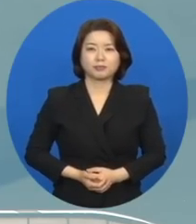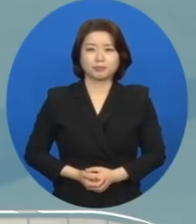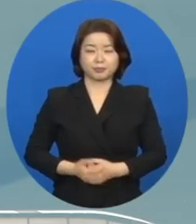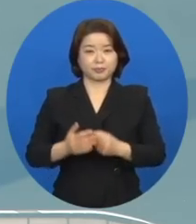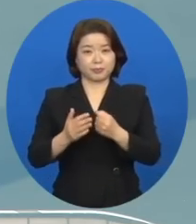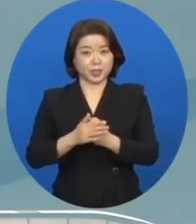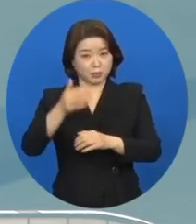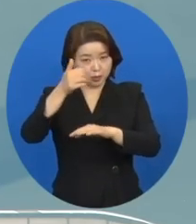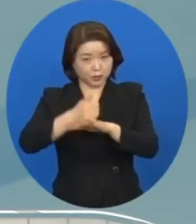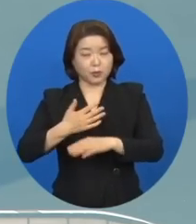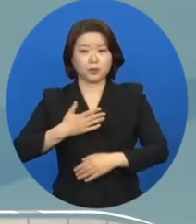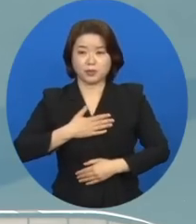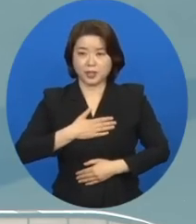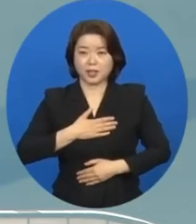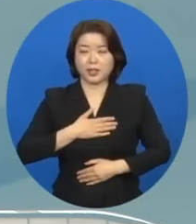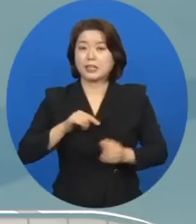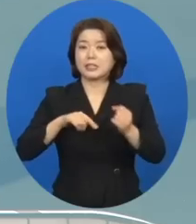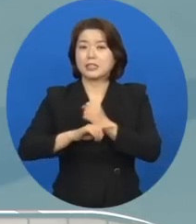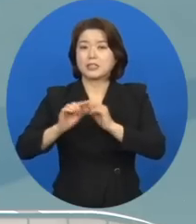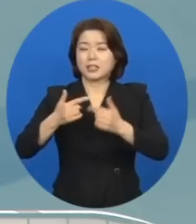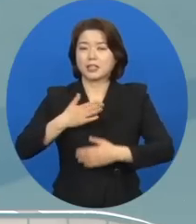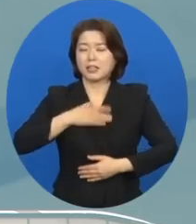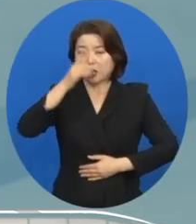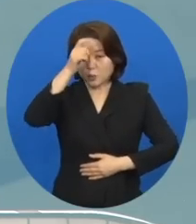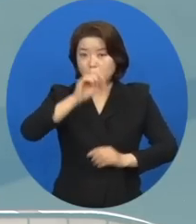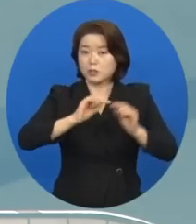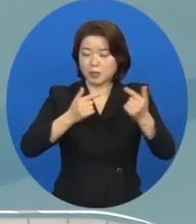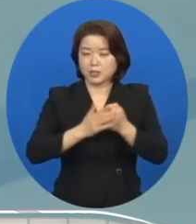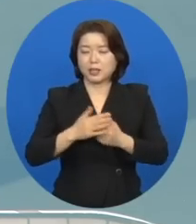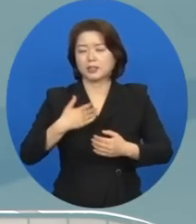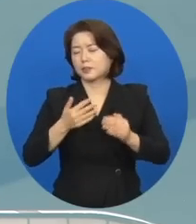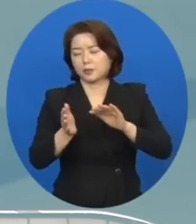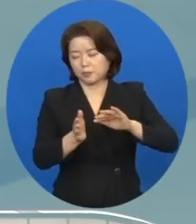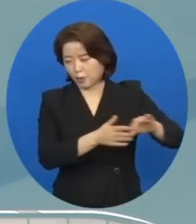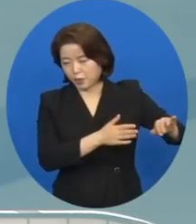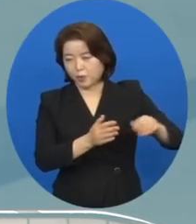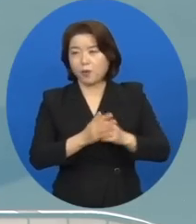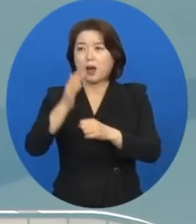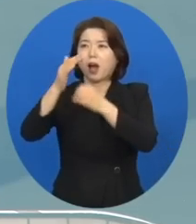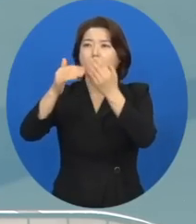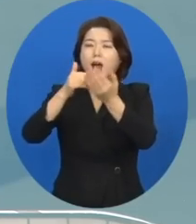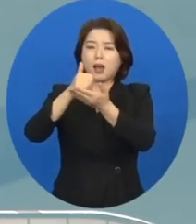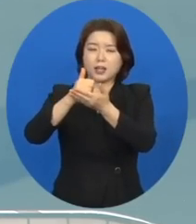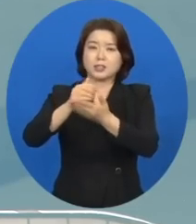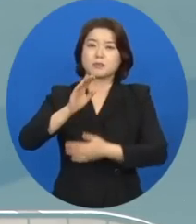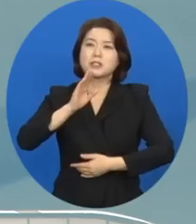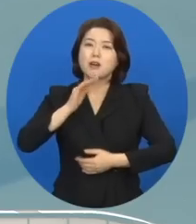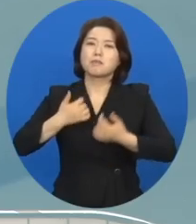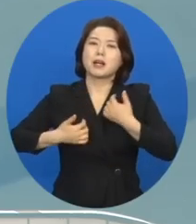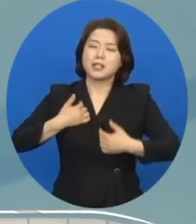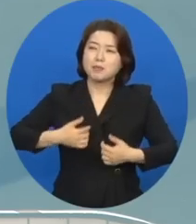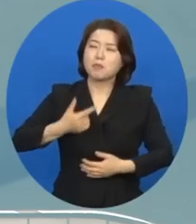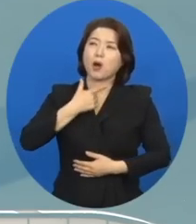그래서 결국에는 나의 뜻이 아니라 내 고집이 아니라 그것을 꺾고 하나님이 진정 기뻐하고 원하시는 그